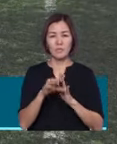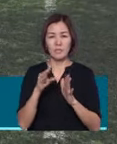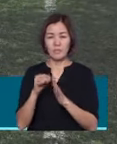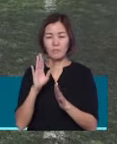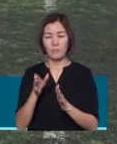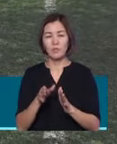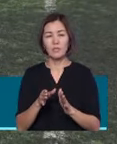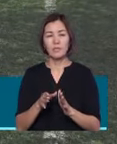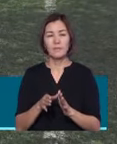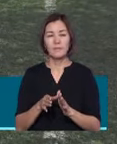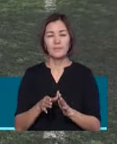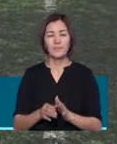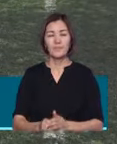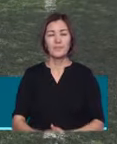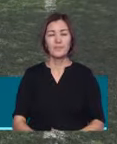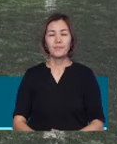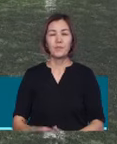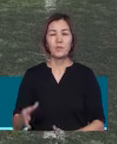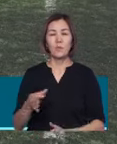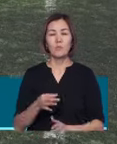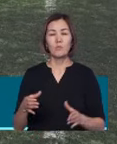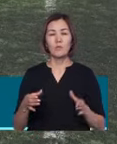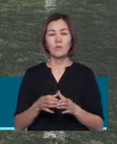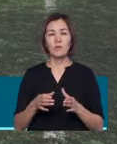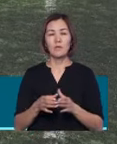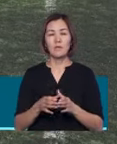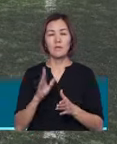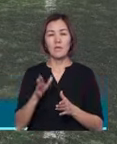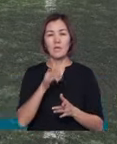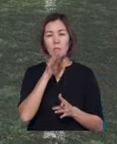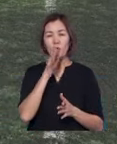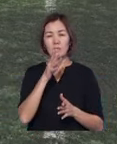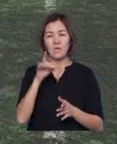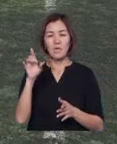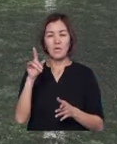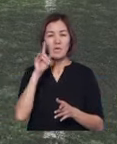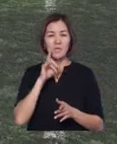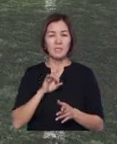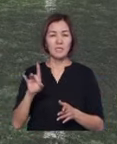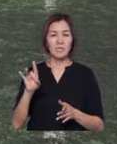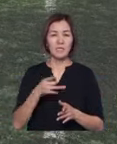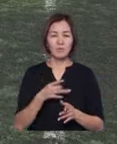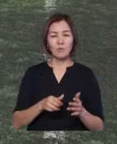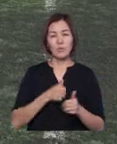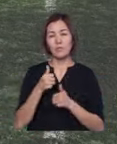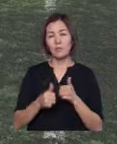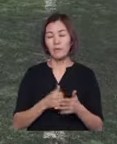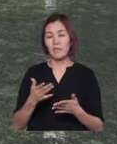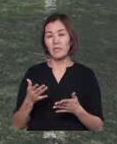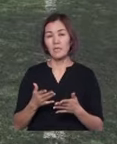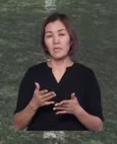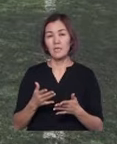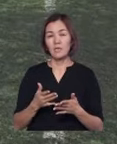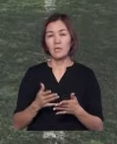болады. Облыс құрамасы атынан алдағы өтетін Қазақстанның чемпионаттарында, республикалық